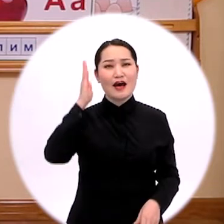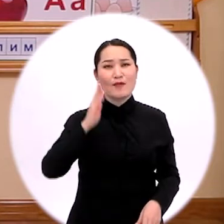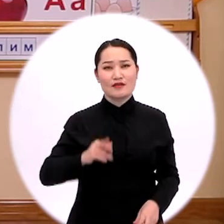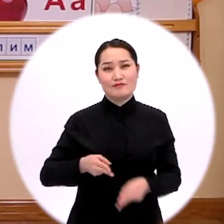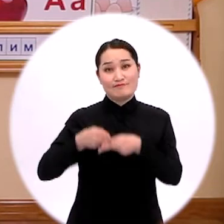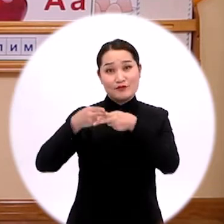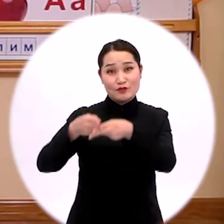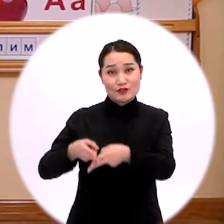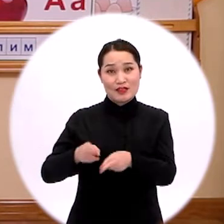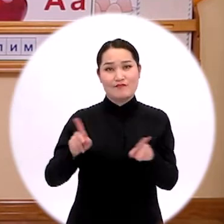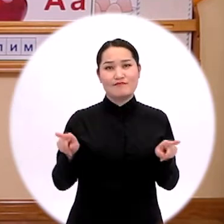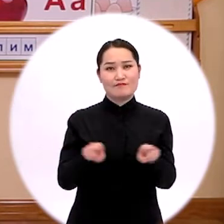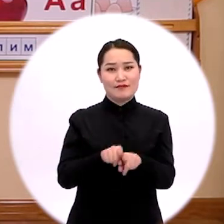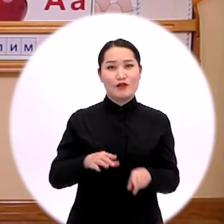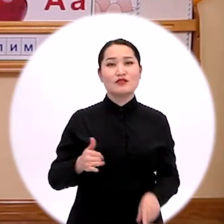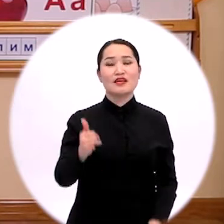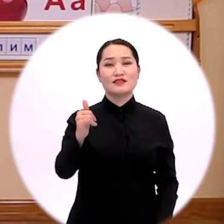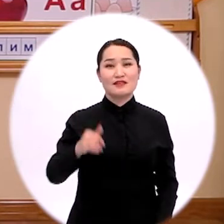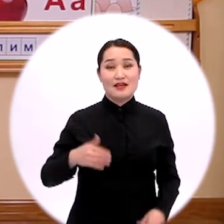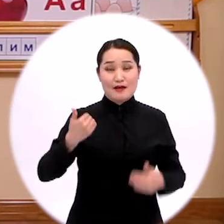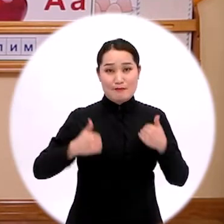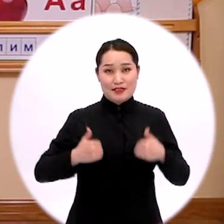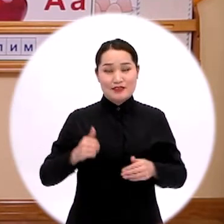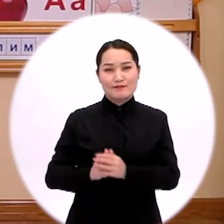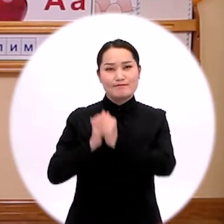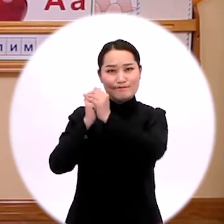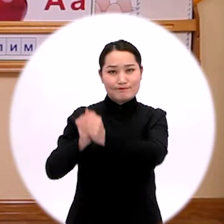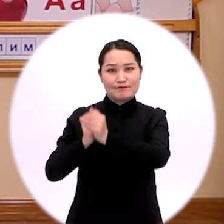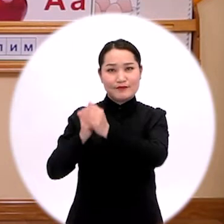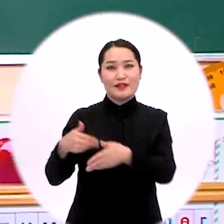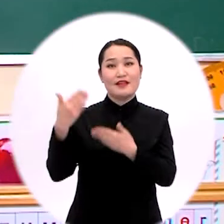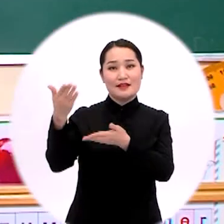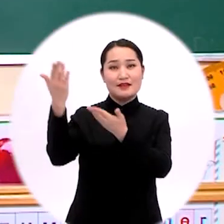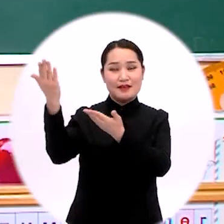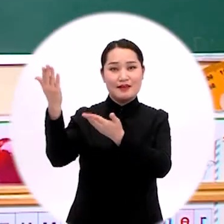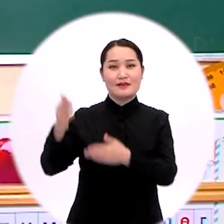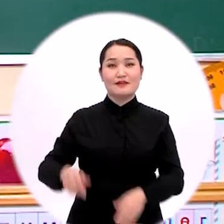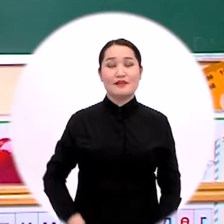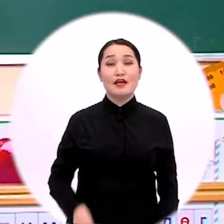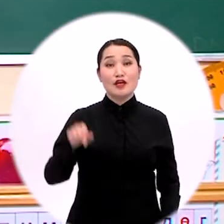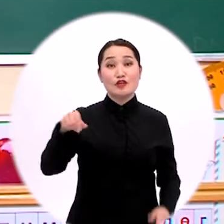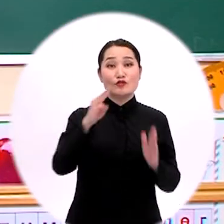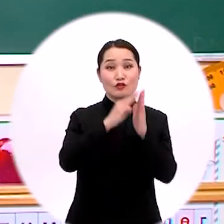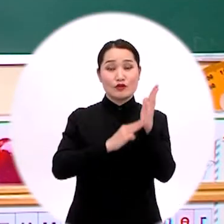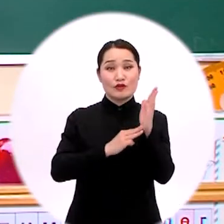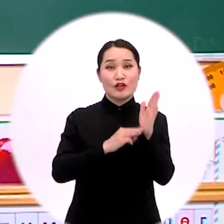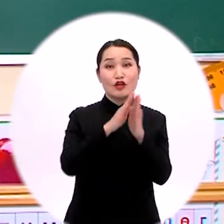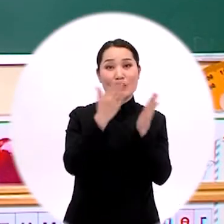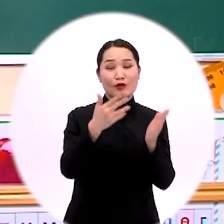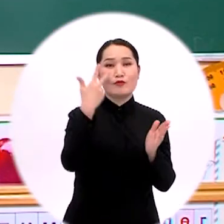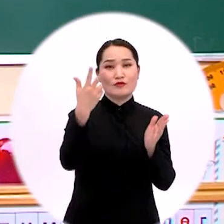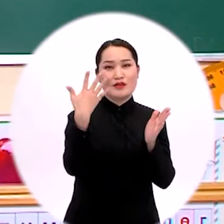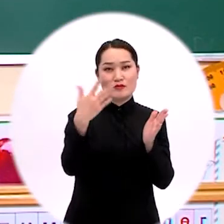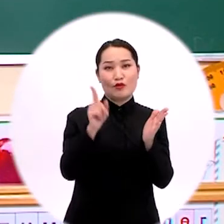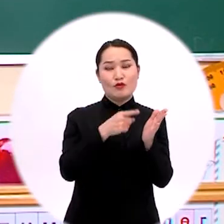минь ачтай болохоор ачлалт багшаа хүндэлдэг. Энэ шүлэг маань сурах бичгийн 35 дугаар хуудсанд